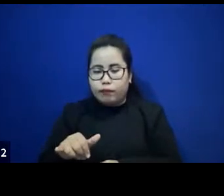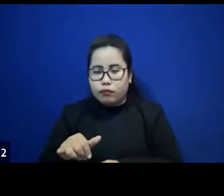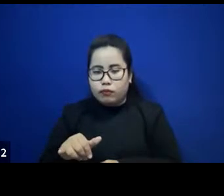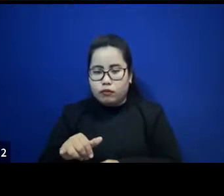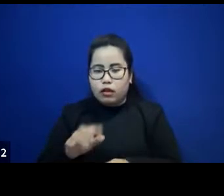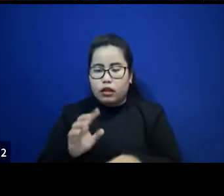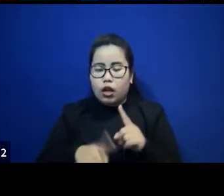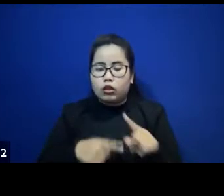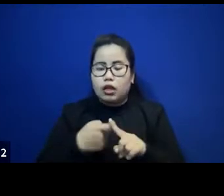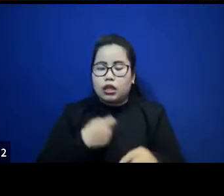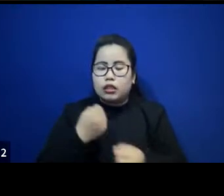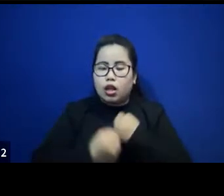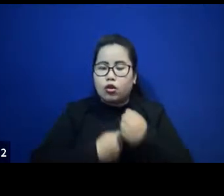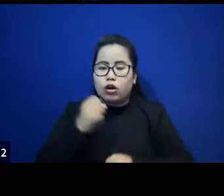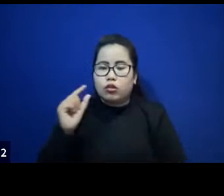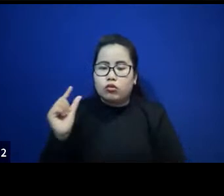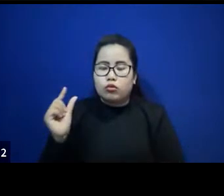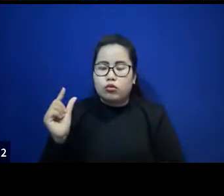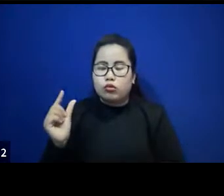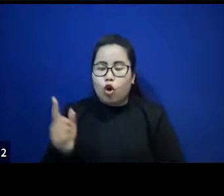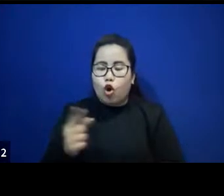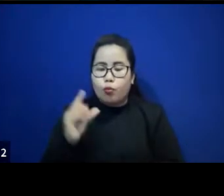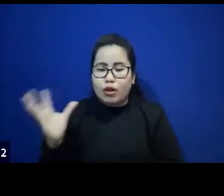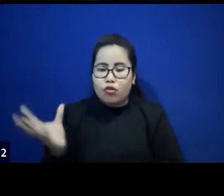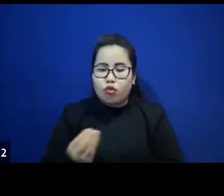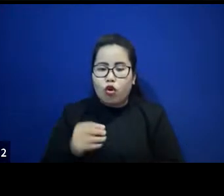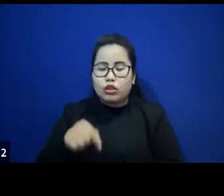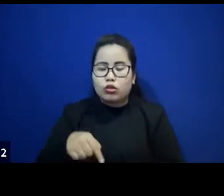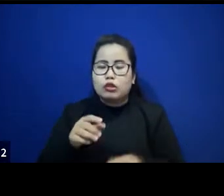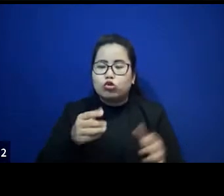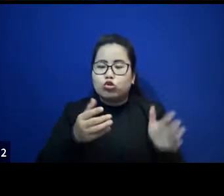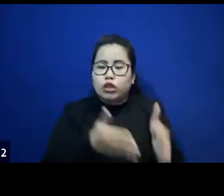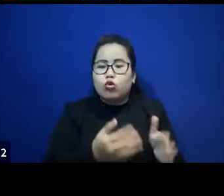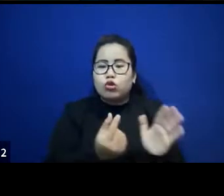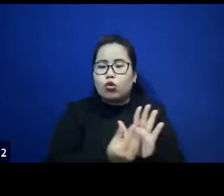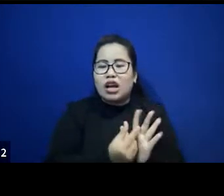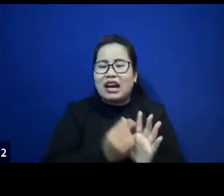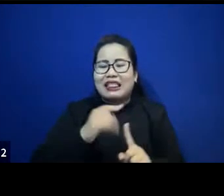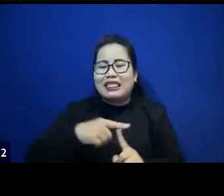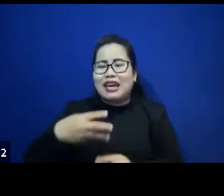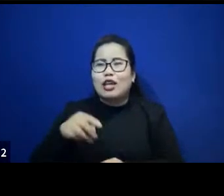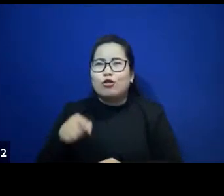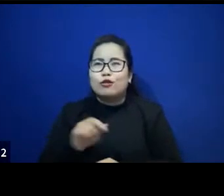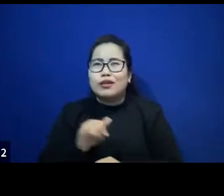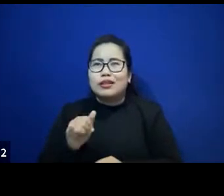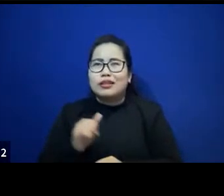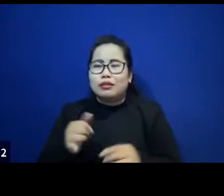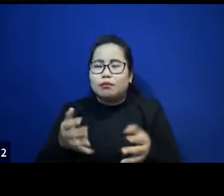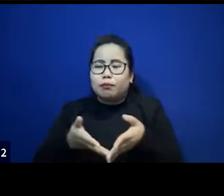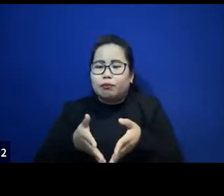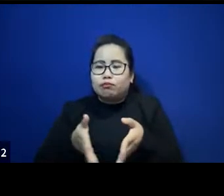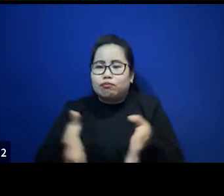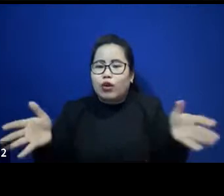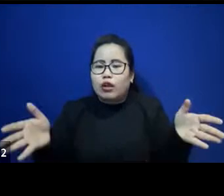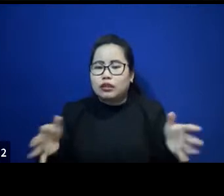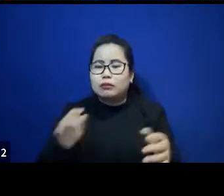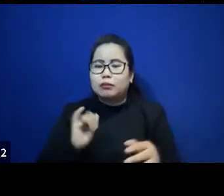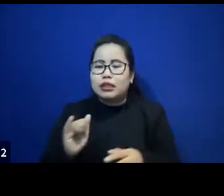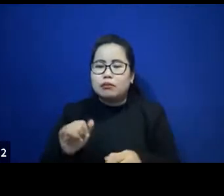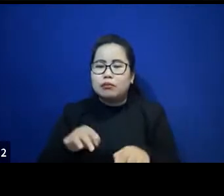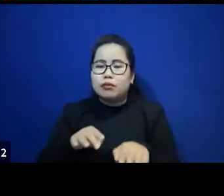diusulkan oleh kominfo pertama mengunjungi itu sifatnya ekstrateritorial jadi memang mengikuti sekolah